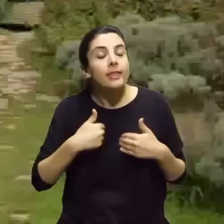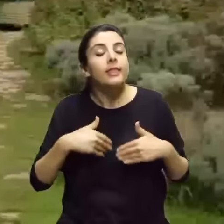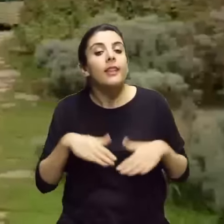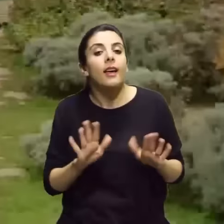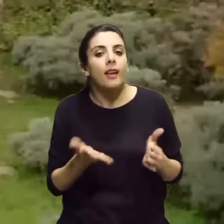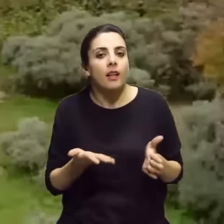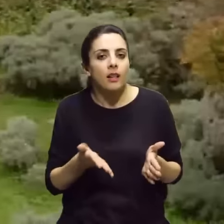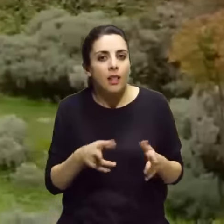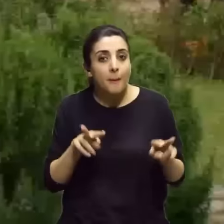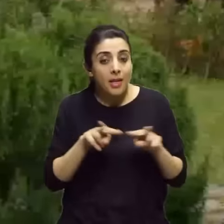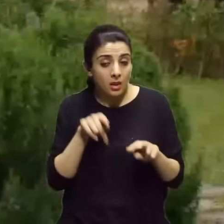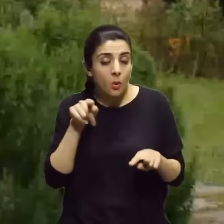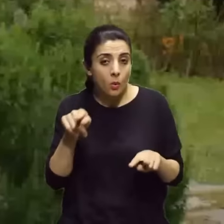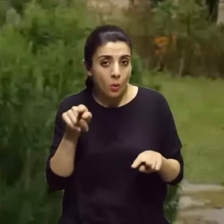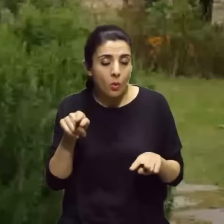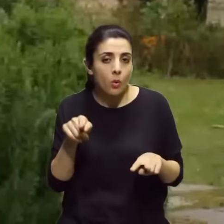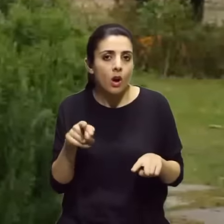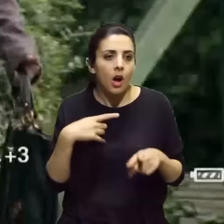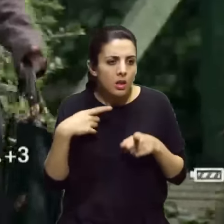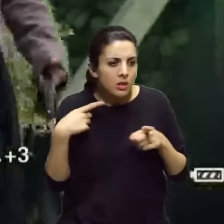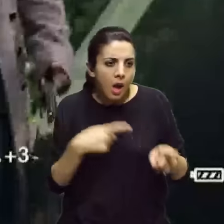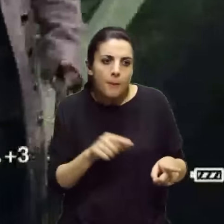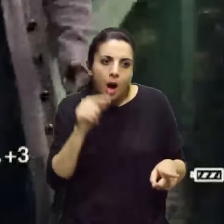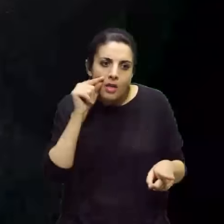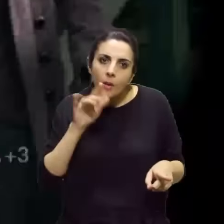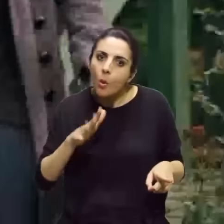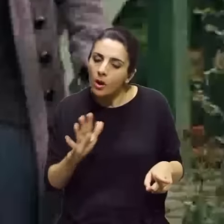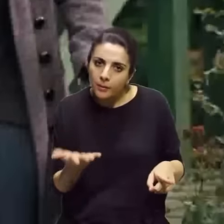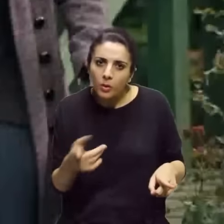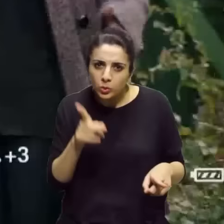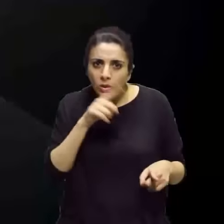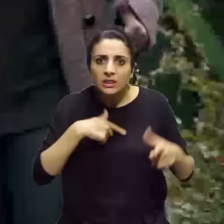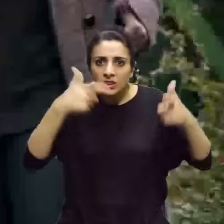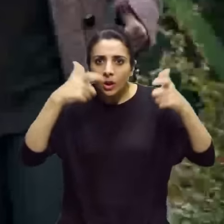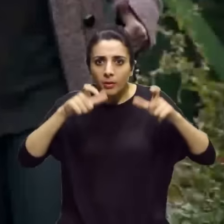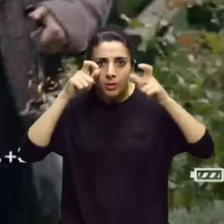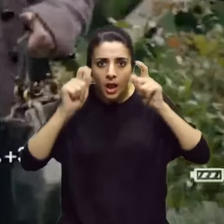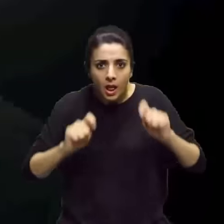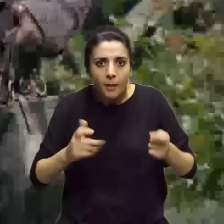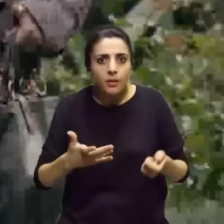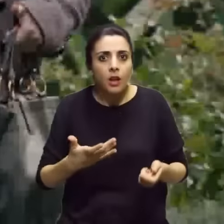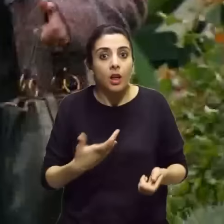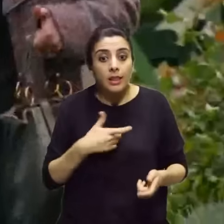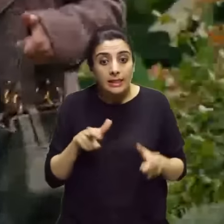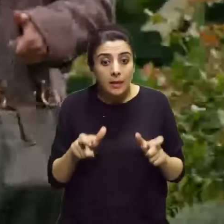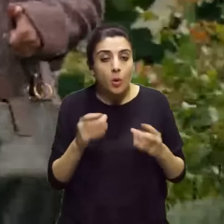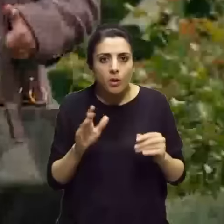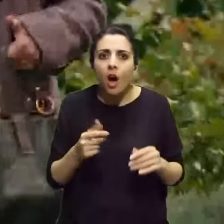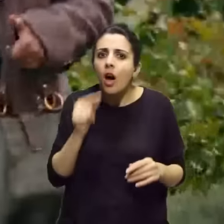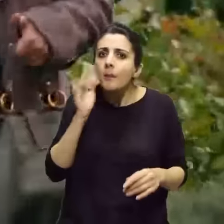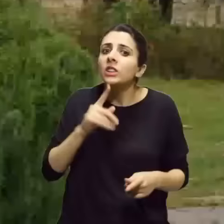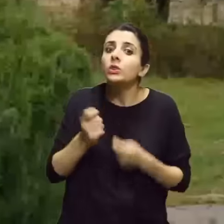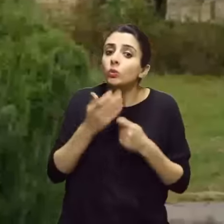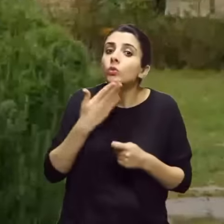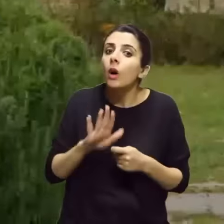ki. Menteş. Yani peşimize adam takmış bile olabilir. O yüzden böyle şapkalar falan taktım. Allah Allah. Olmak lazım. Bu adamın başka işi